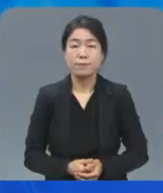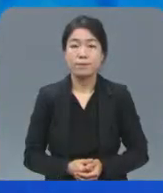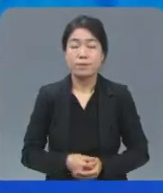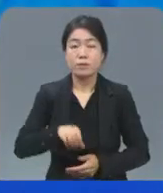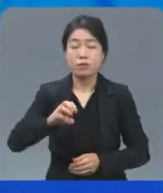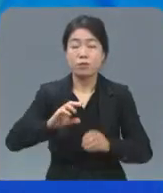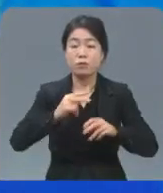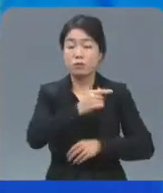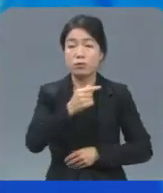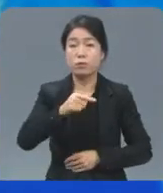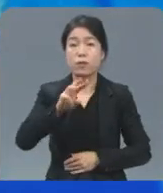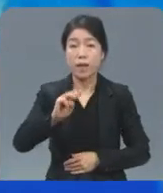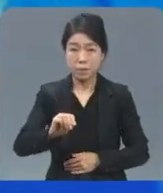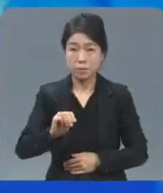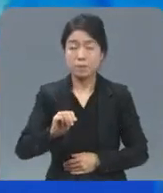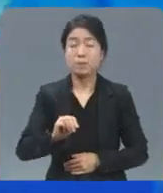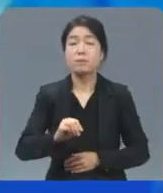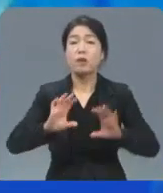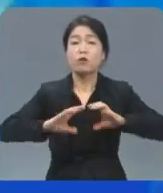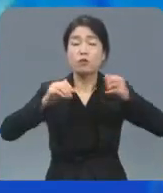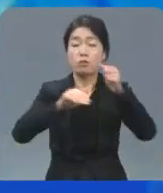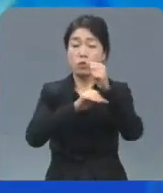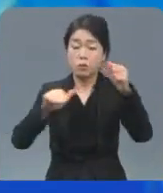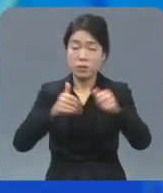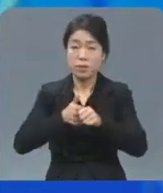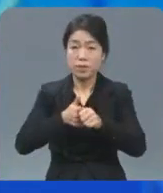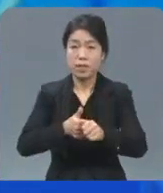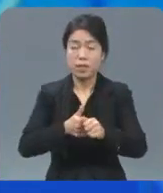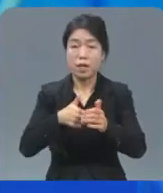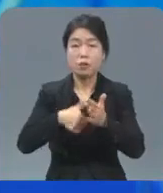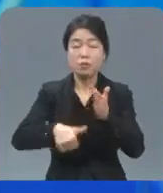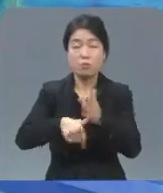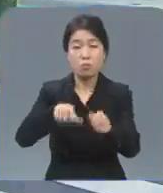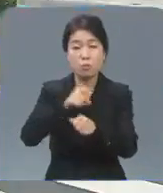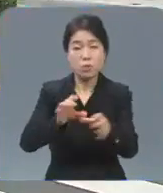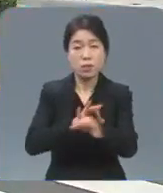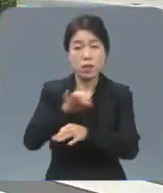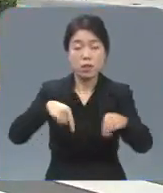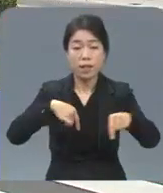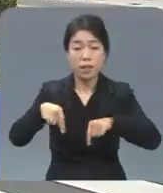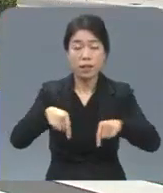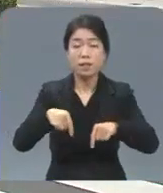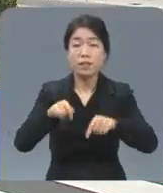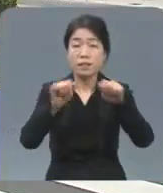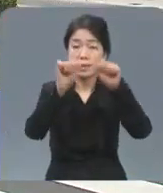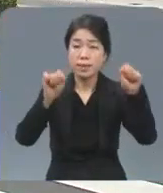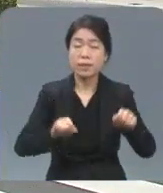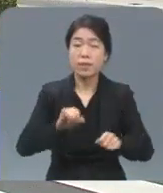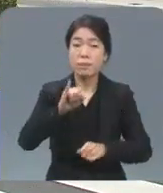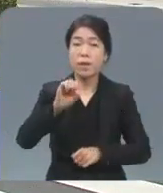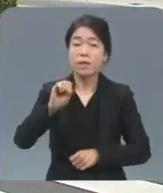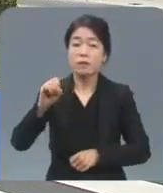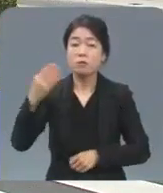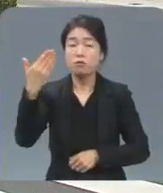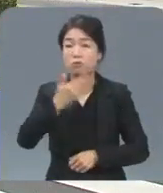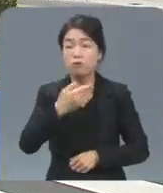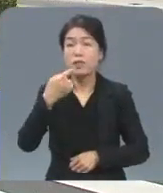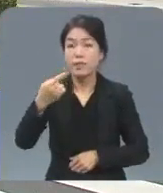광주 글로벌 모터스 GGM이 국제표준에 따른 품질 경영 시스템인 ISO 9001 인증을